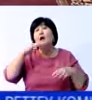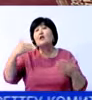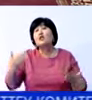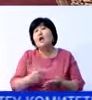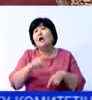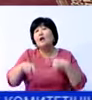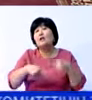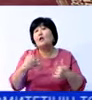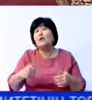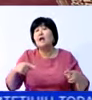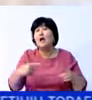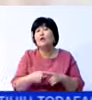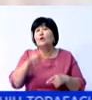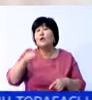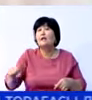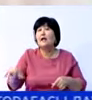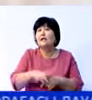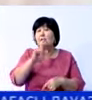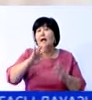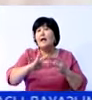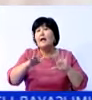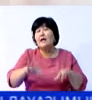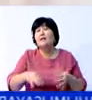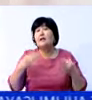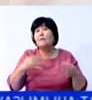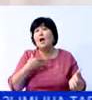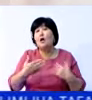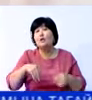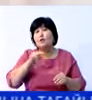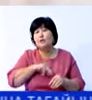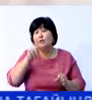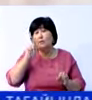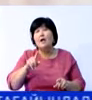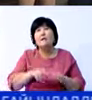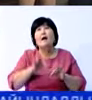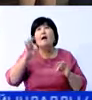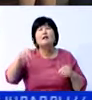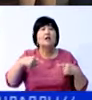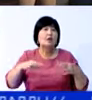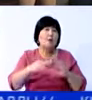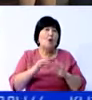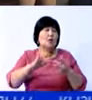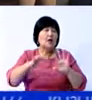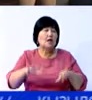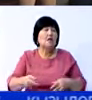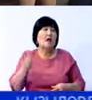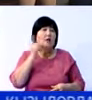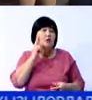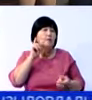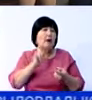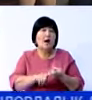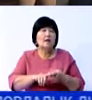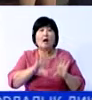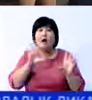кез келген адам технологияның тілін жетік меңгеріп, интернетпен емін-еркін жұмыс істей білуі керек. Бірақ шалғайдағы кейбір ауылдарда интернет, ұялы телефон байланысы